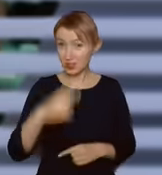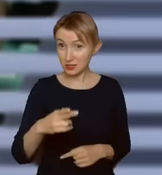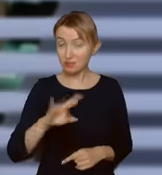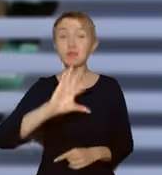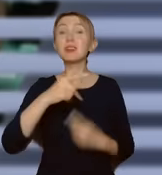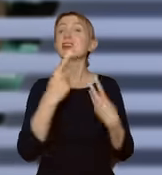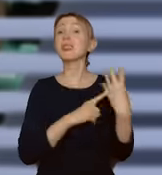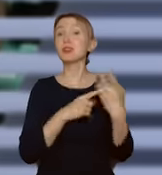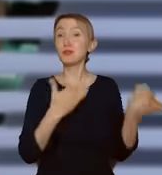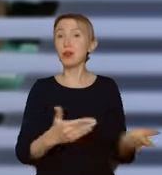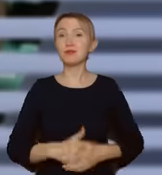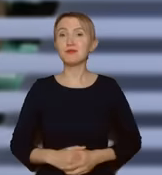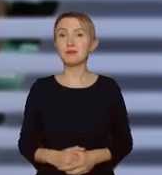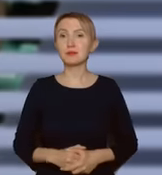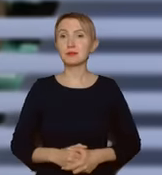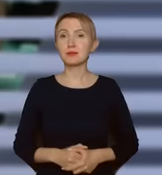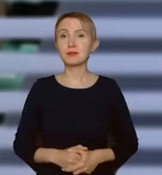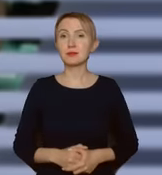liczba. Ponad